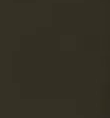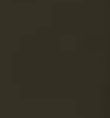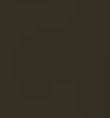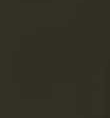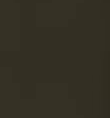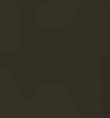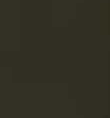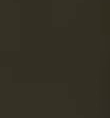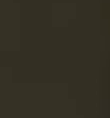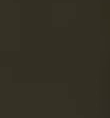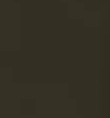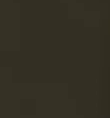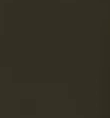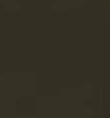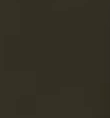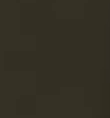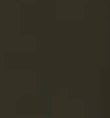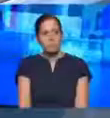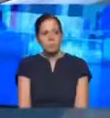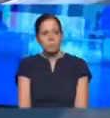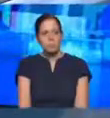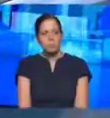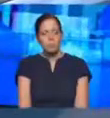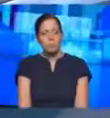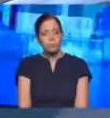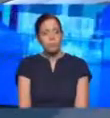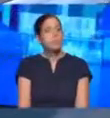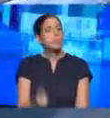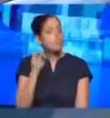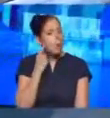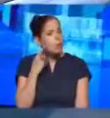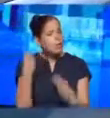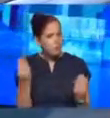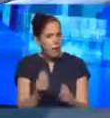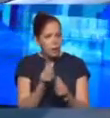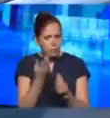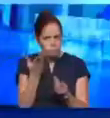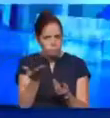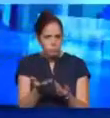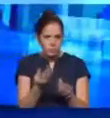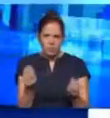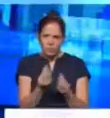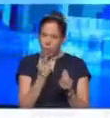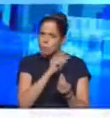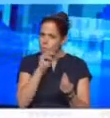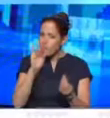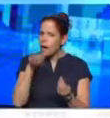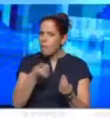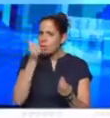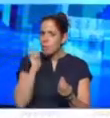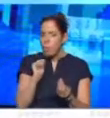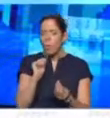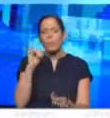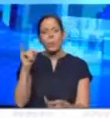הטבעי מהר ככל הניתן. כן, ציון, שמענו את הדברים, דברים ברוח דומה אתמול גם מיושב ראש הכנסת יולי אדלשטיין,